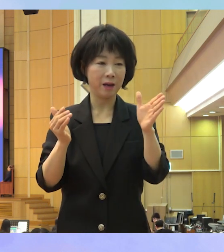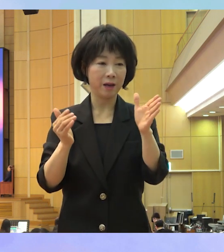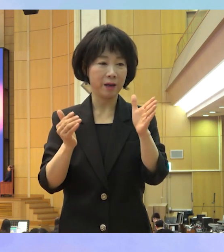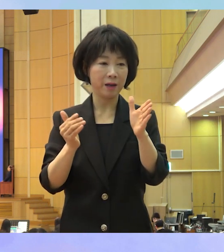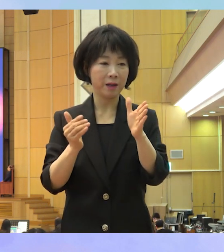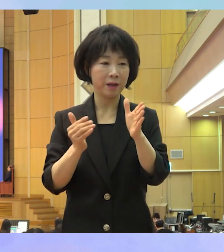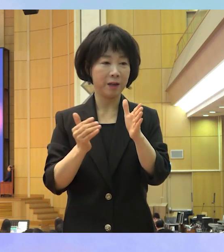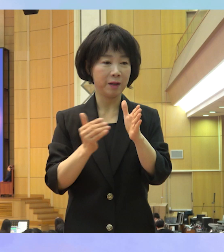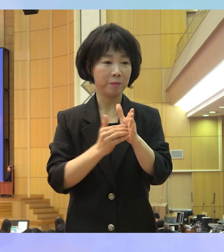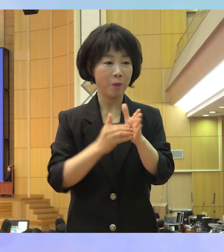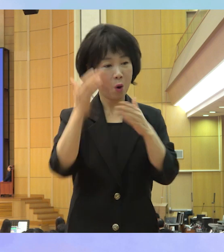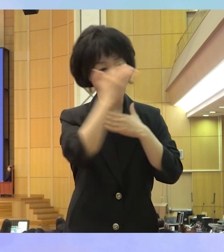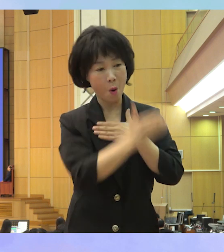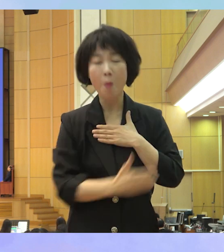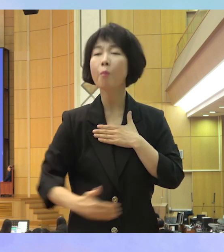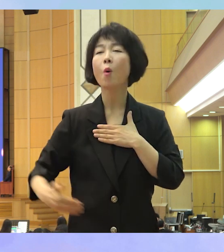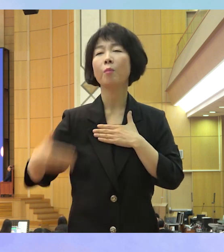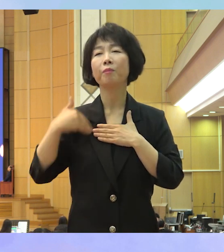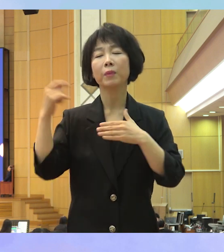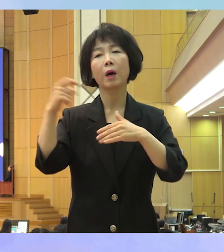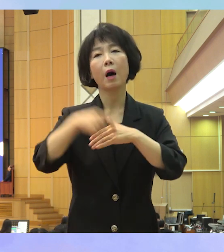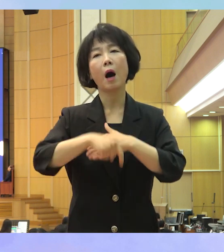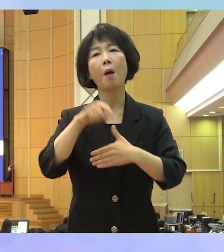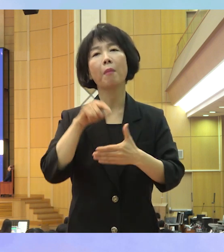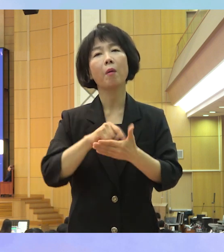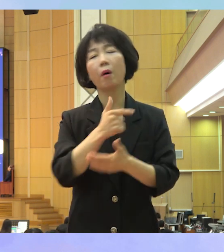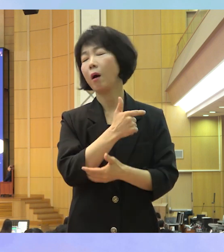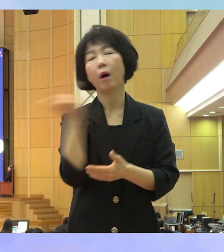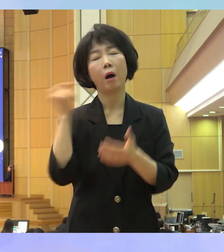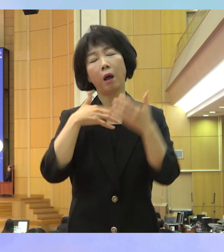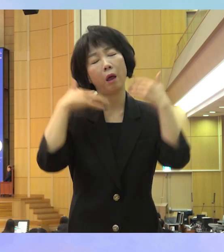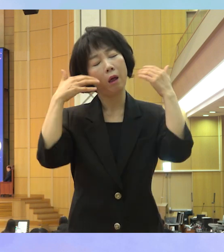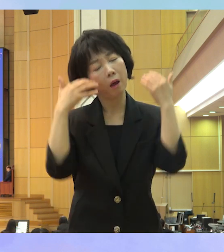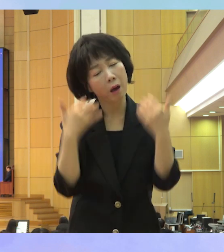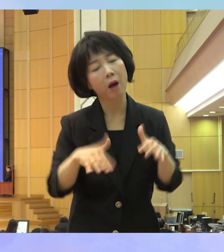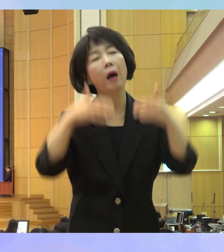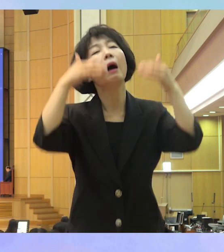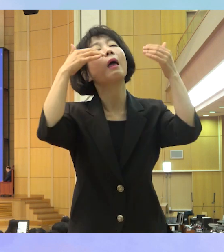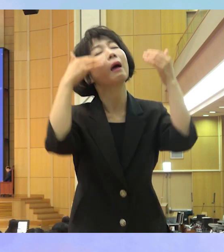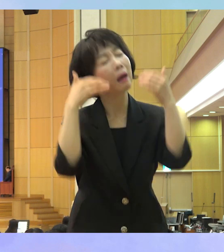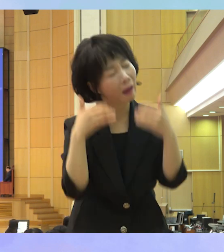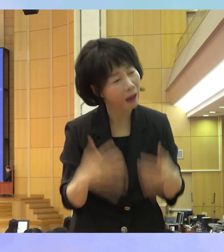하시네. 몸도 맘도